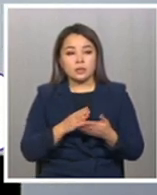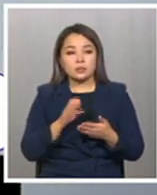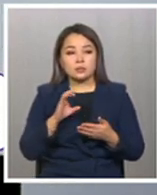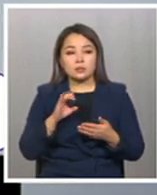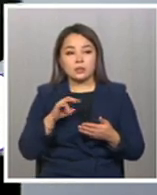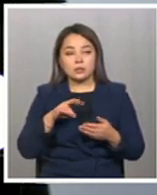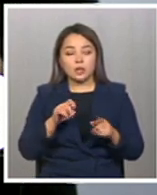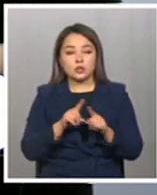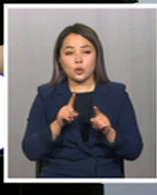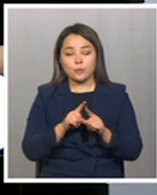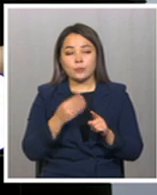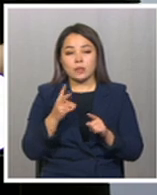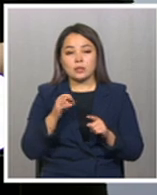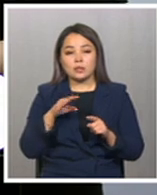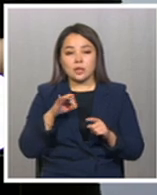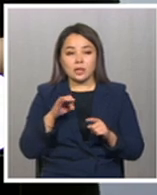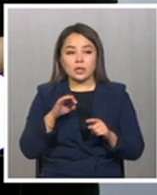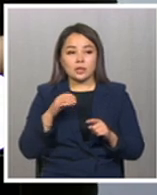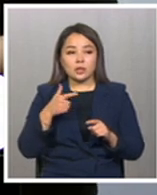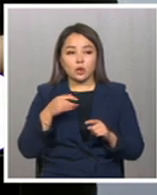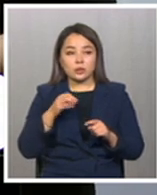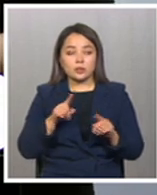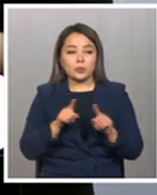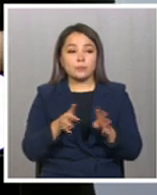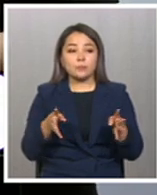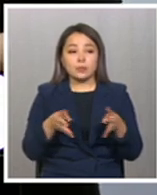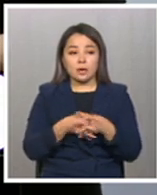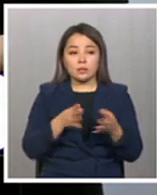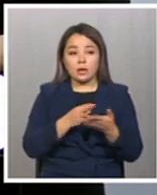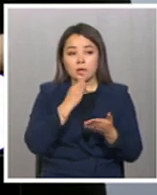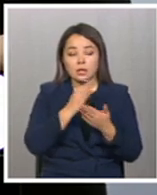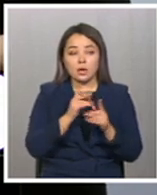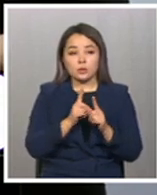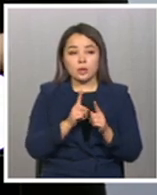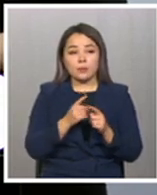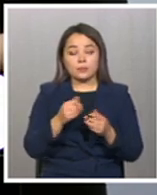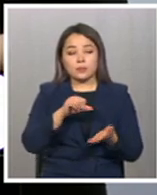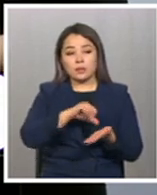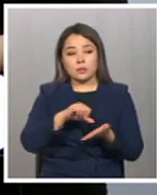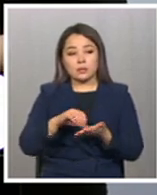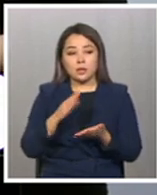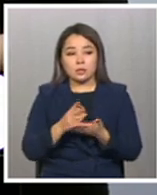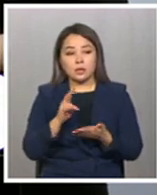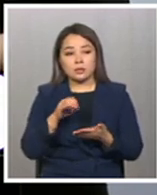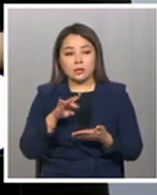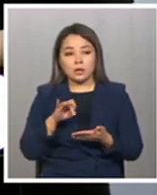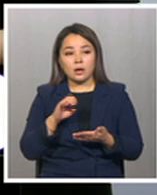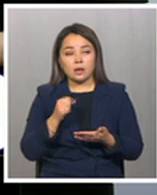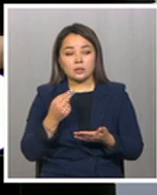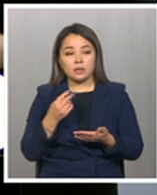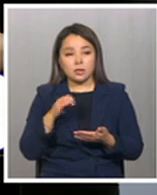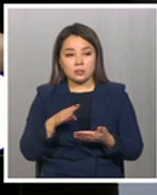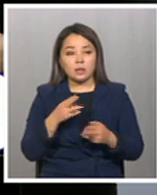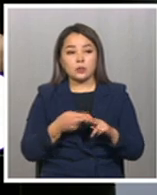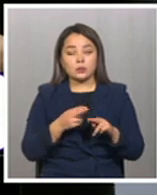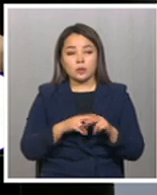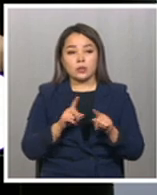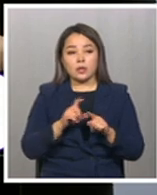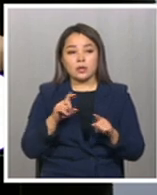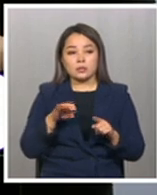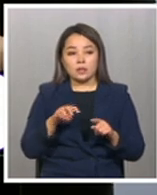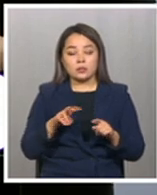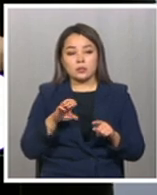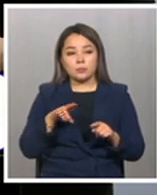яғни натрий гидроксидімен әрекеттесіп, ерітіндісі қатысында натрий ацетаты және этил